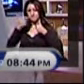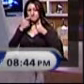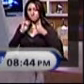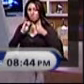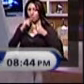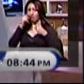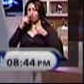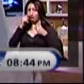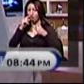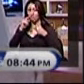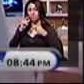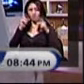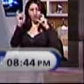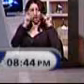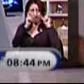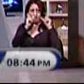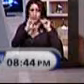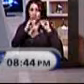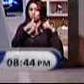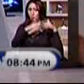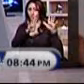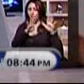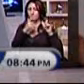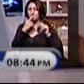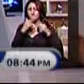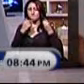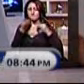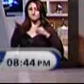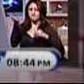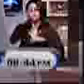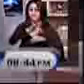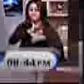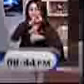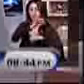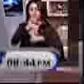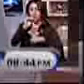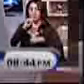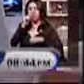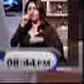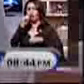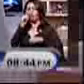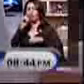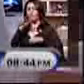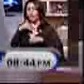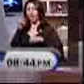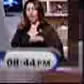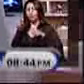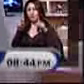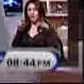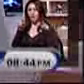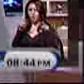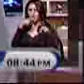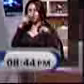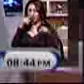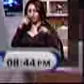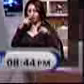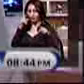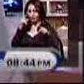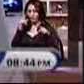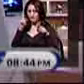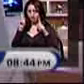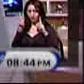الامن لفترة، او لو ضحيت بامتيازاتك لفترة. هو ده الاختيار اللي موجود في الرواية، والسؤال ده مطروح في